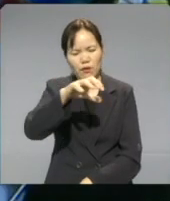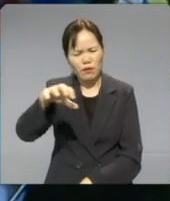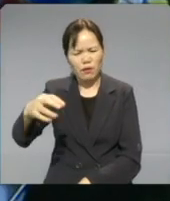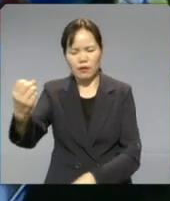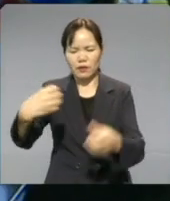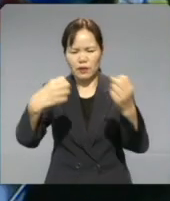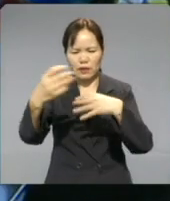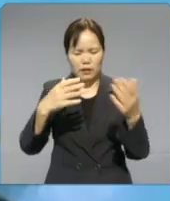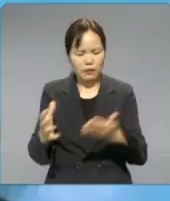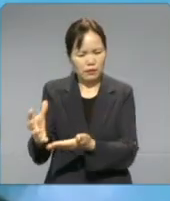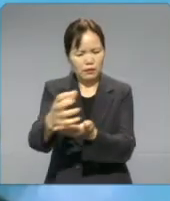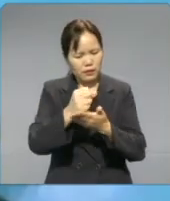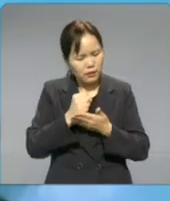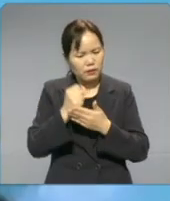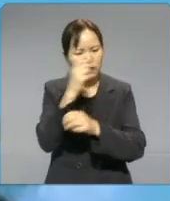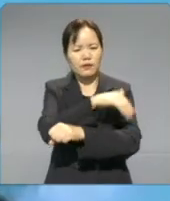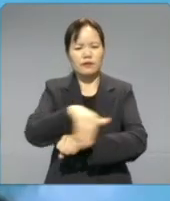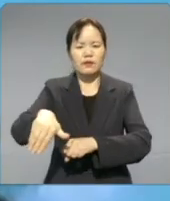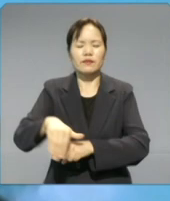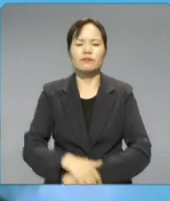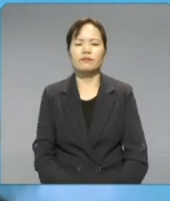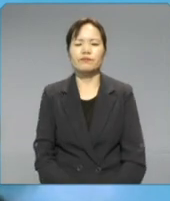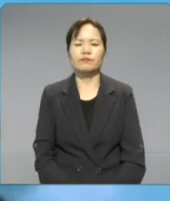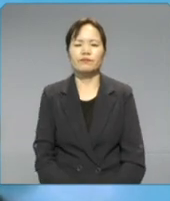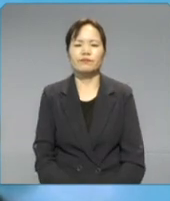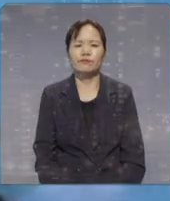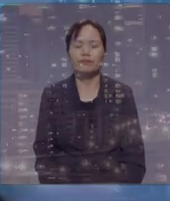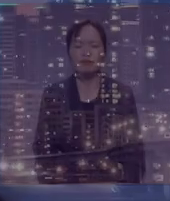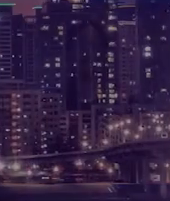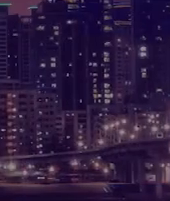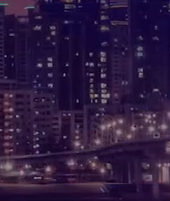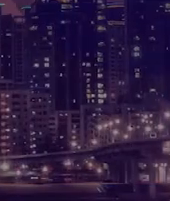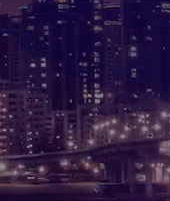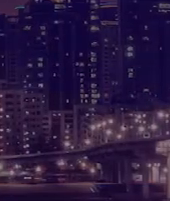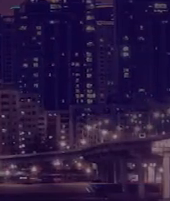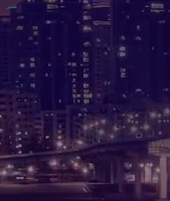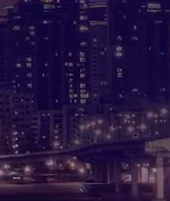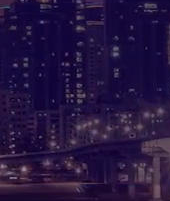청취하겠다는 입장입니다 OBS 뉴스 이상호입니다